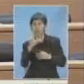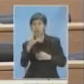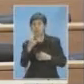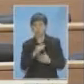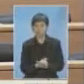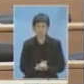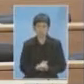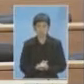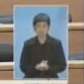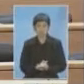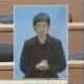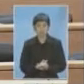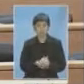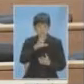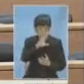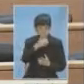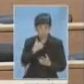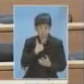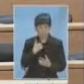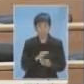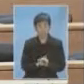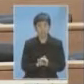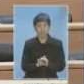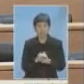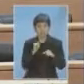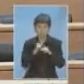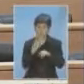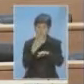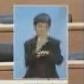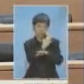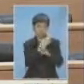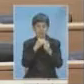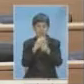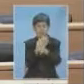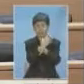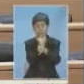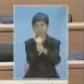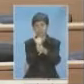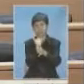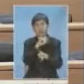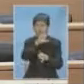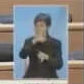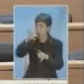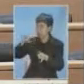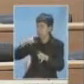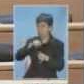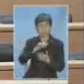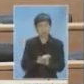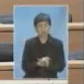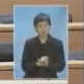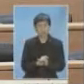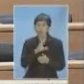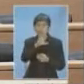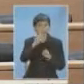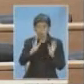บนะครับติดแม้กระทั่งหลังบัลลังก์ท่านยังติดอยู่เรือนนึงติดกันทุกที่ครับติดแจกไ